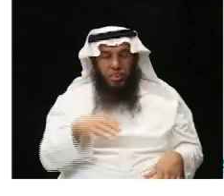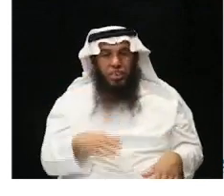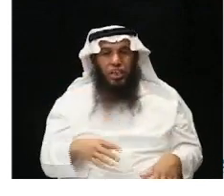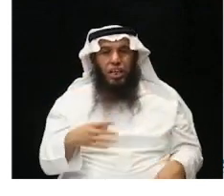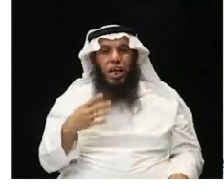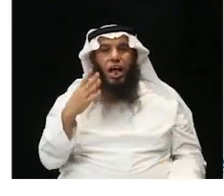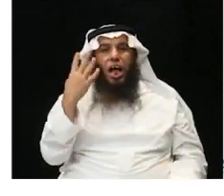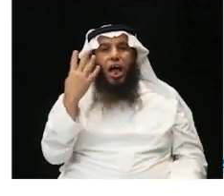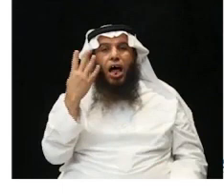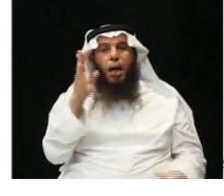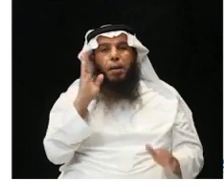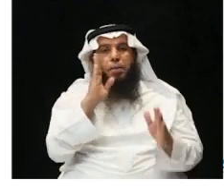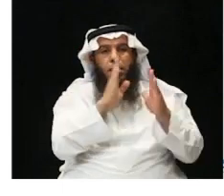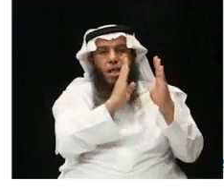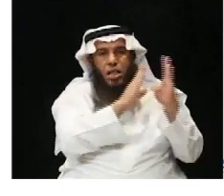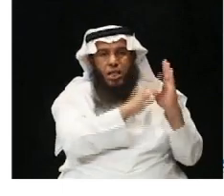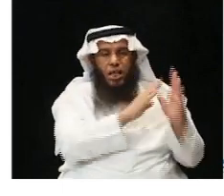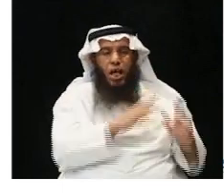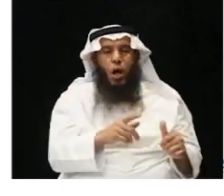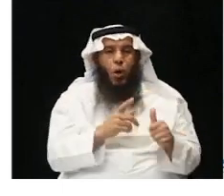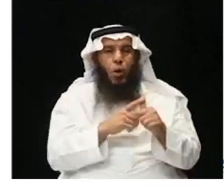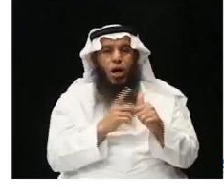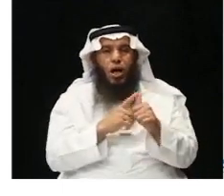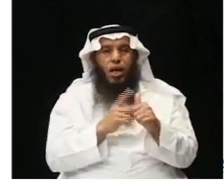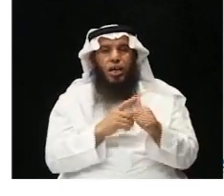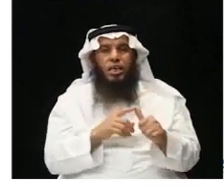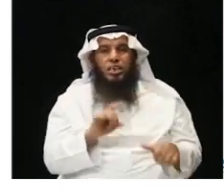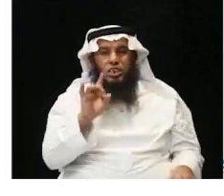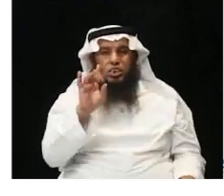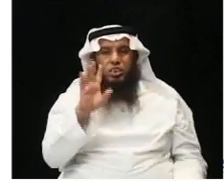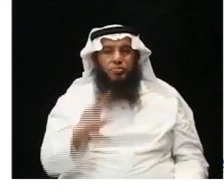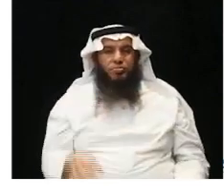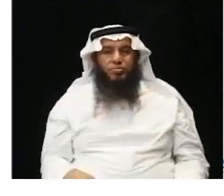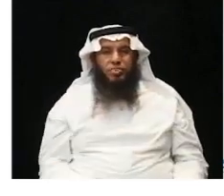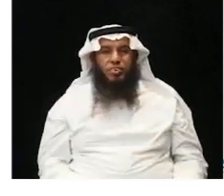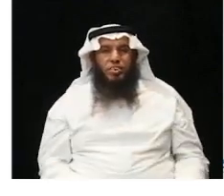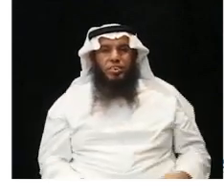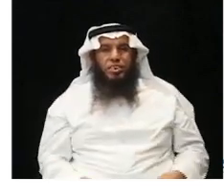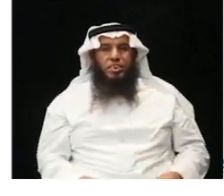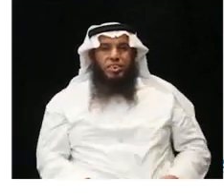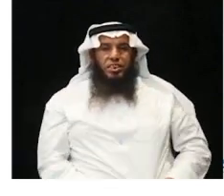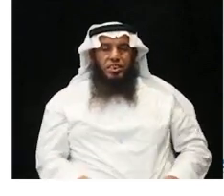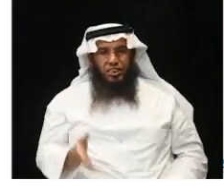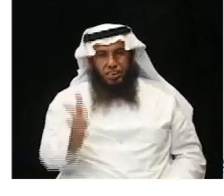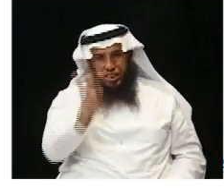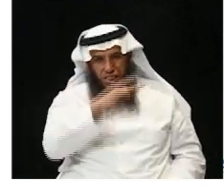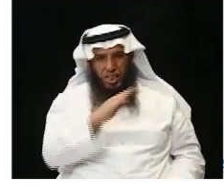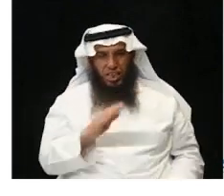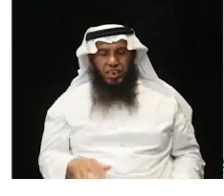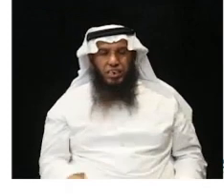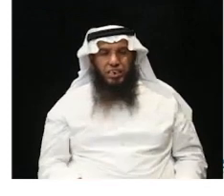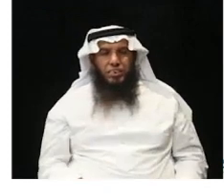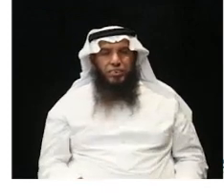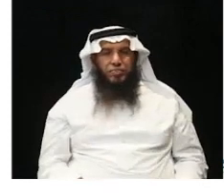شريحة. هذه هي الشريحة الأولى، ثم إن شاء الله نبدأ الشرائح التالية.